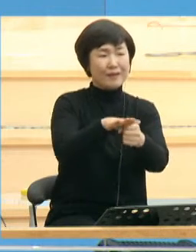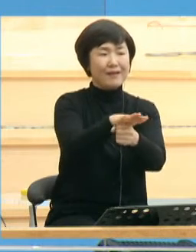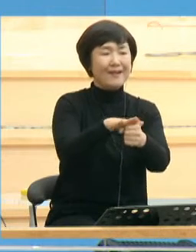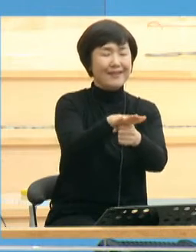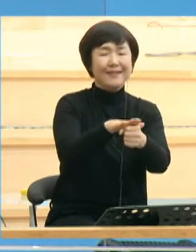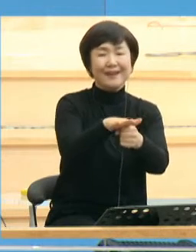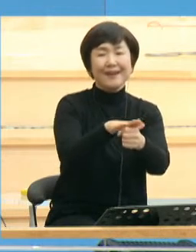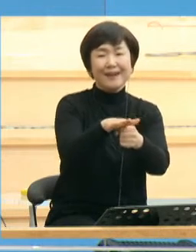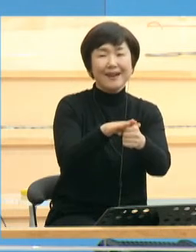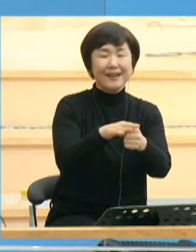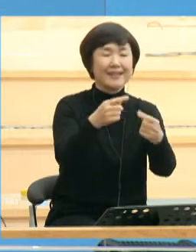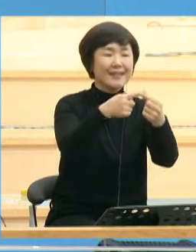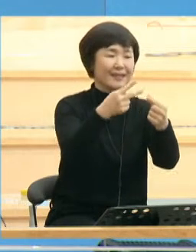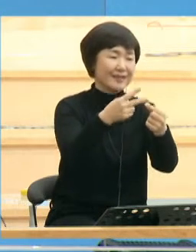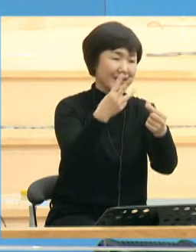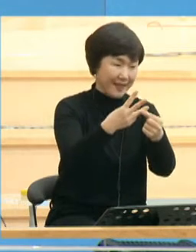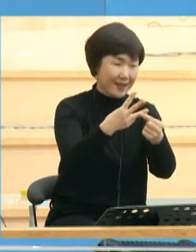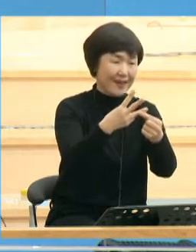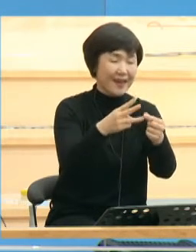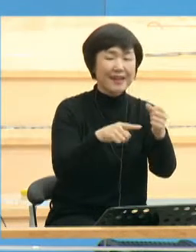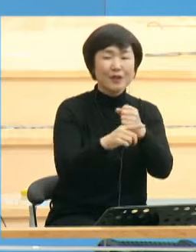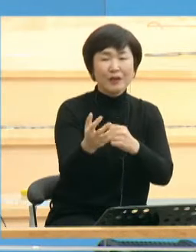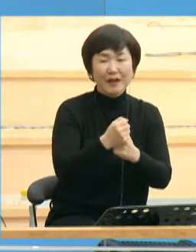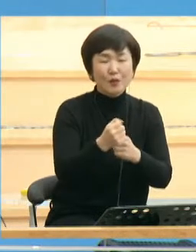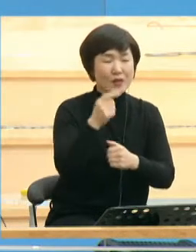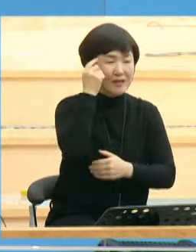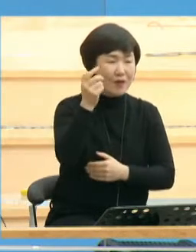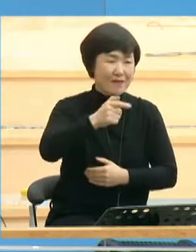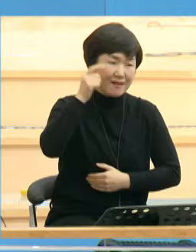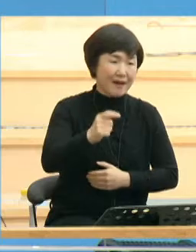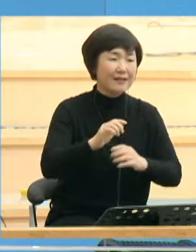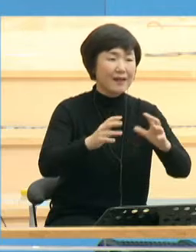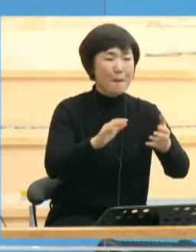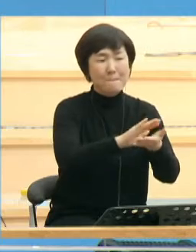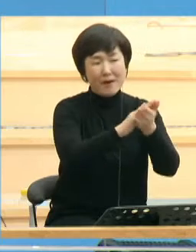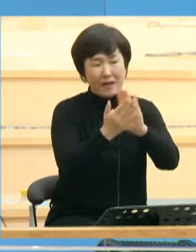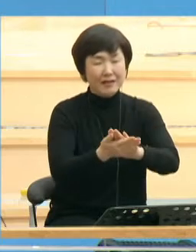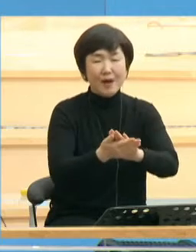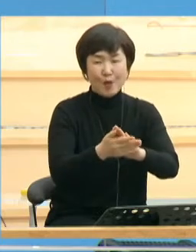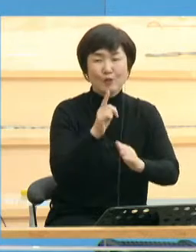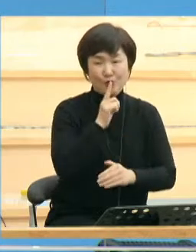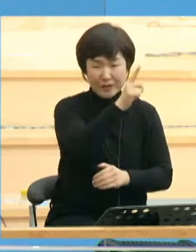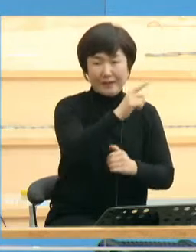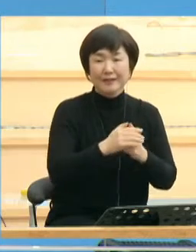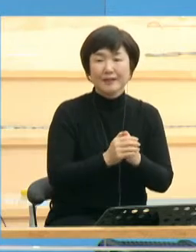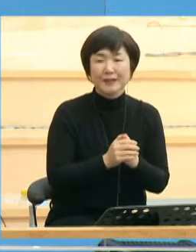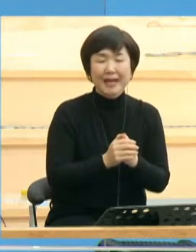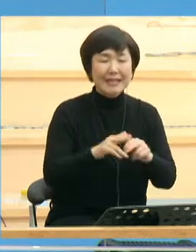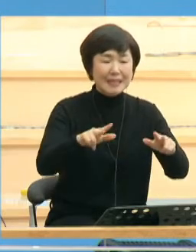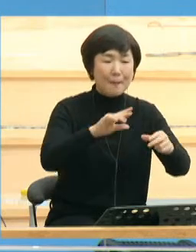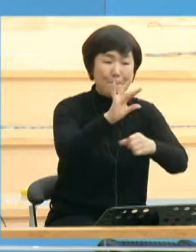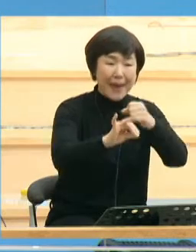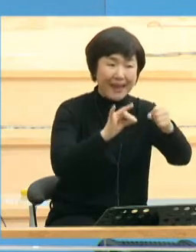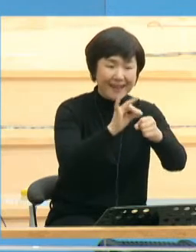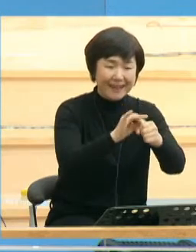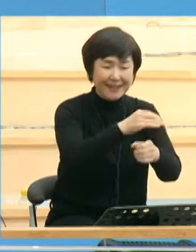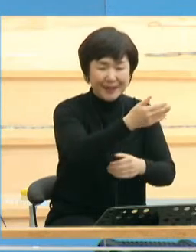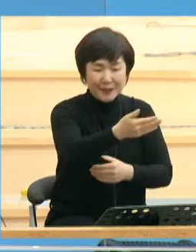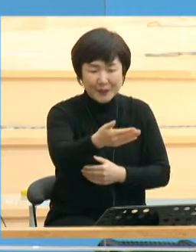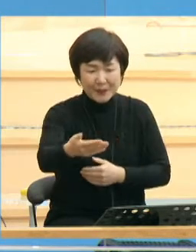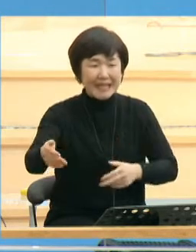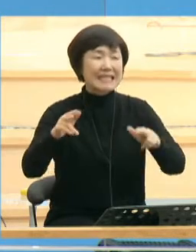이 세 가지 이유를 들어서 영적 강국이 될 것이다 그렇게 주장을 했었습니다 100년이 지난 지금